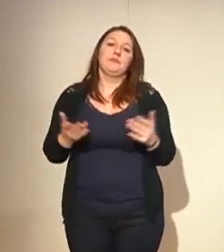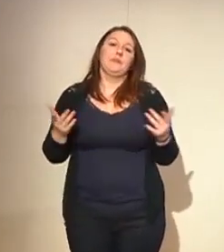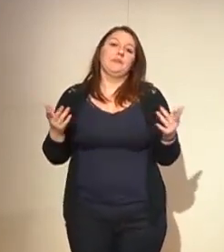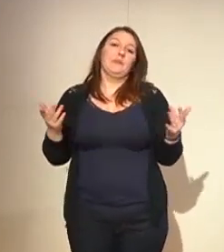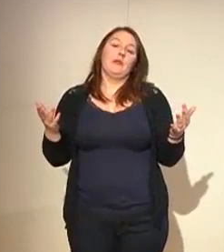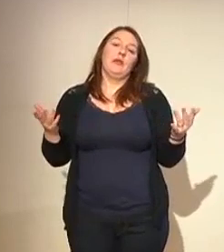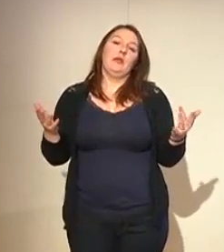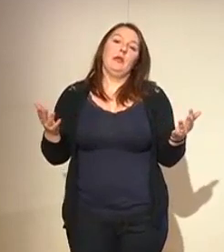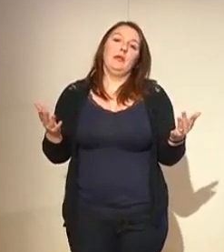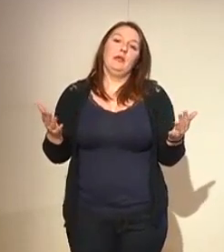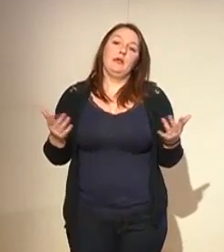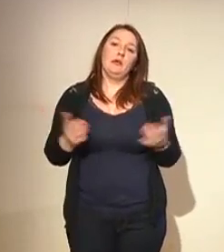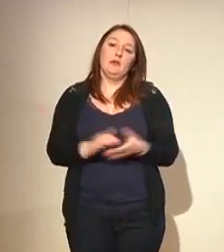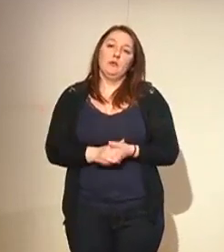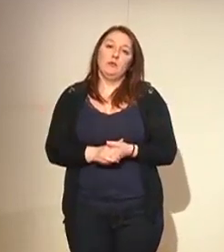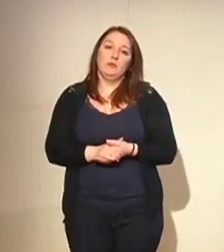et